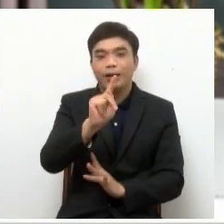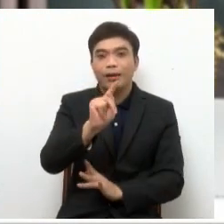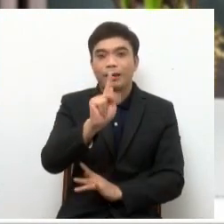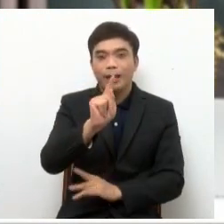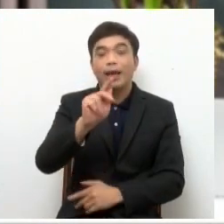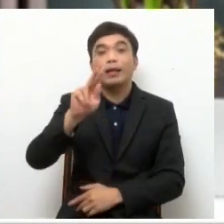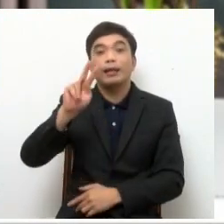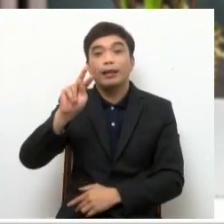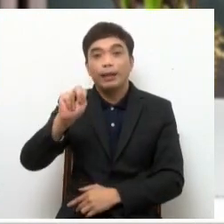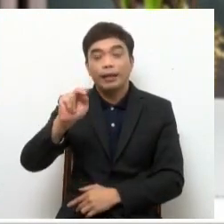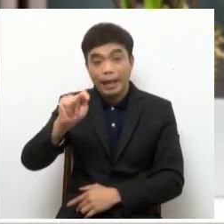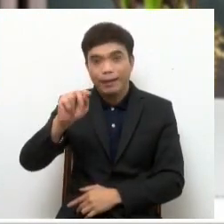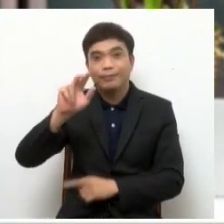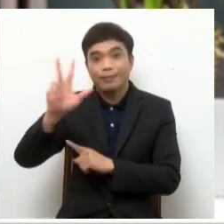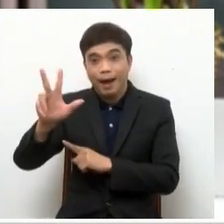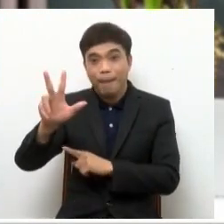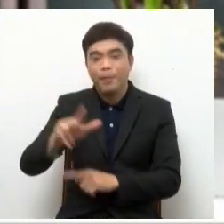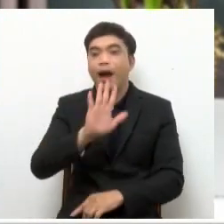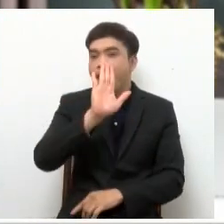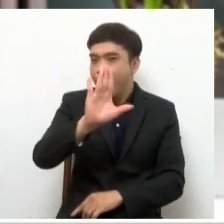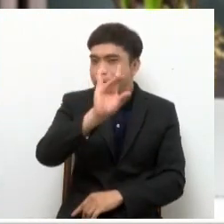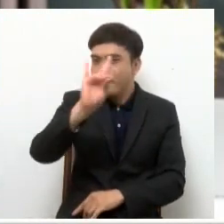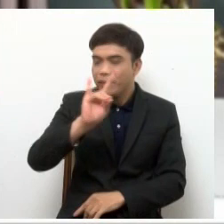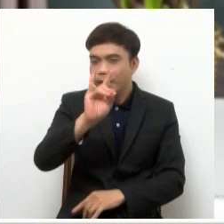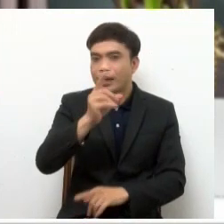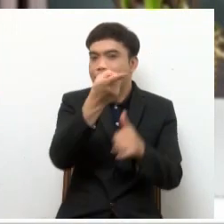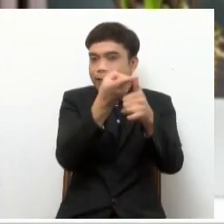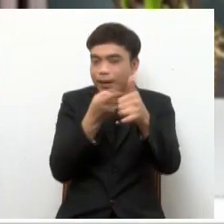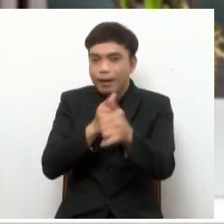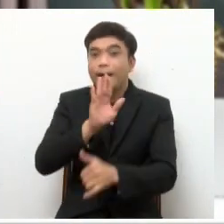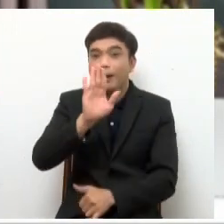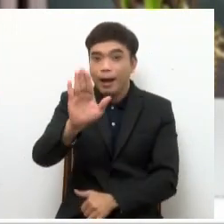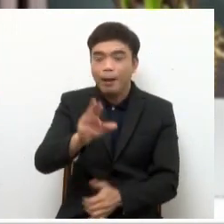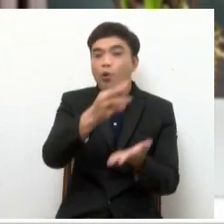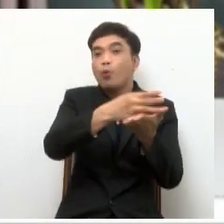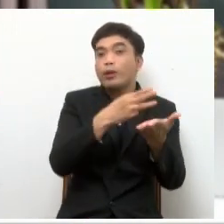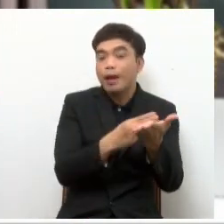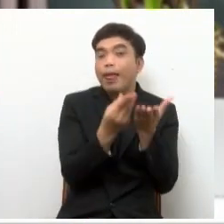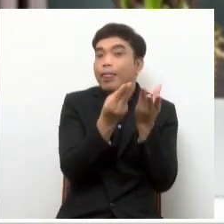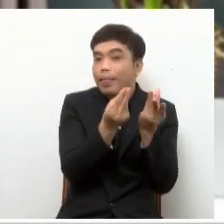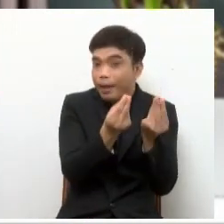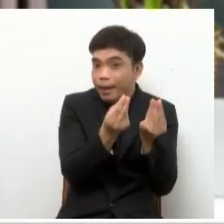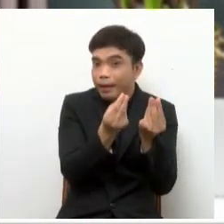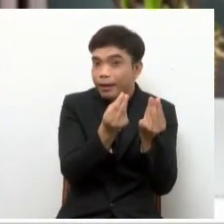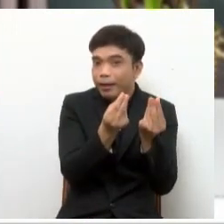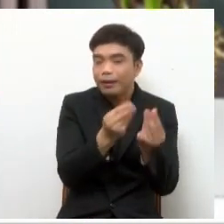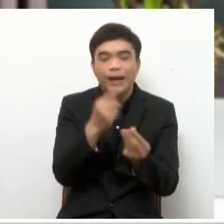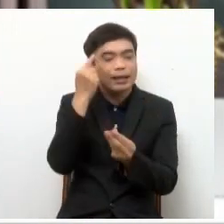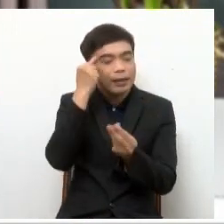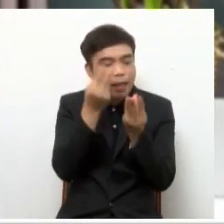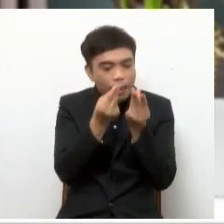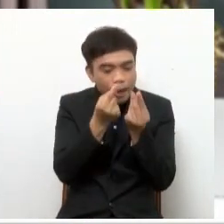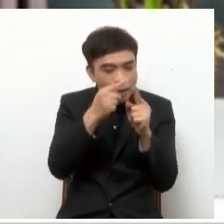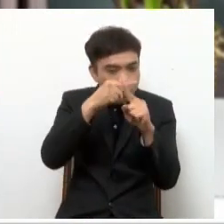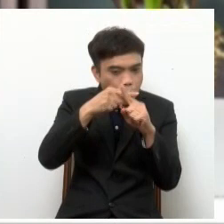าสัตว์ป่าเขาภูหลวงซึ่งเป็นการบูรณาการของ3วิชาได้แก่วิชาคณิตศาสตร์เรื่องการคิดคำนวณหา